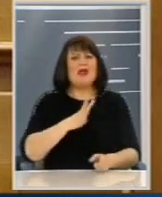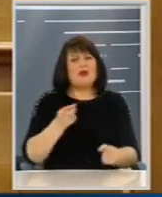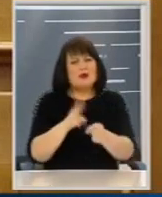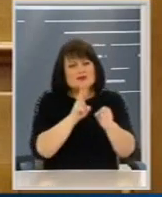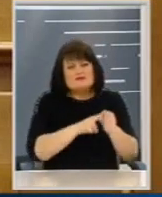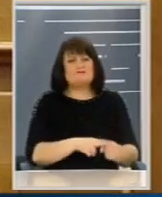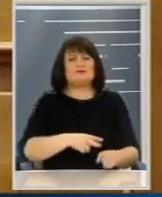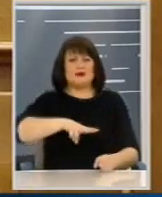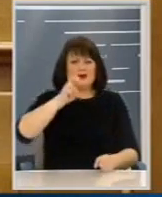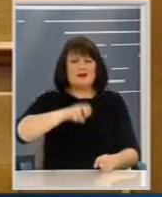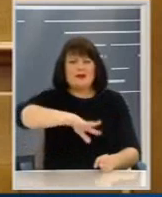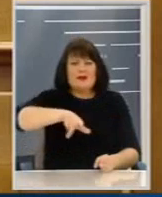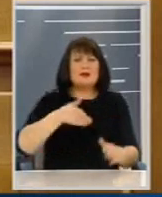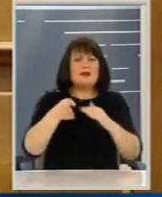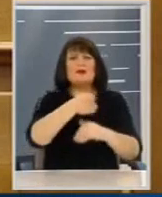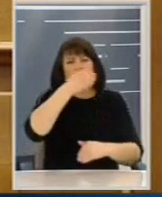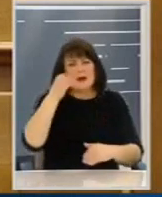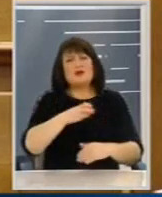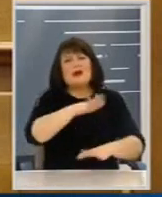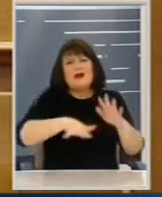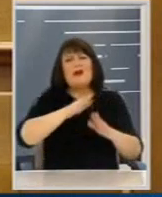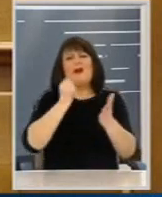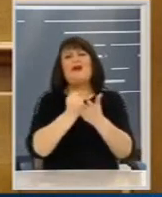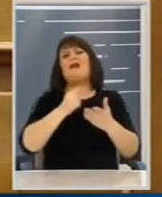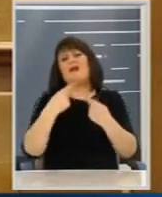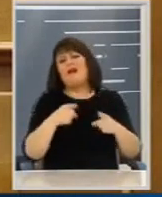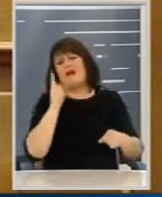ληστείες, κλοπές διαρρήξεις, ναρκωτικά απάτες και πλαστογραφίες.